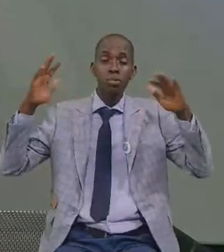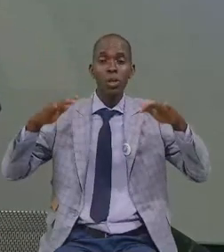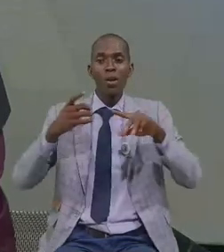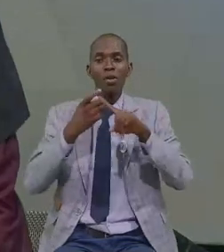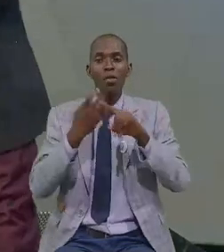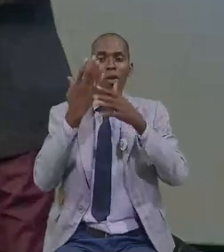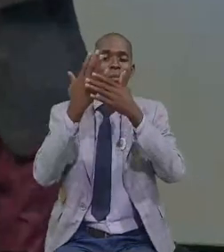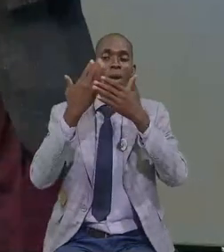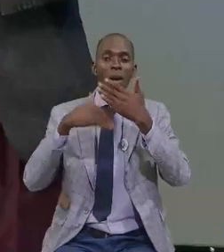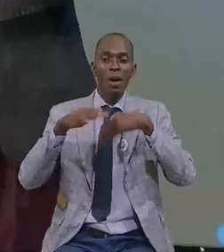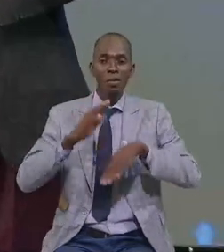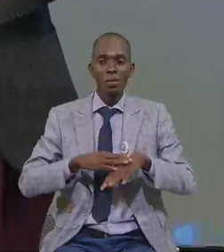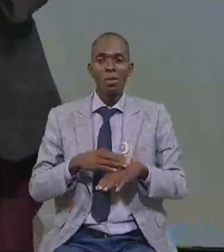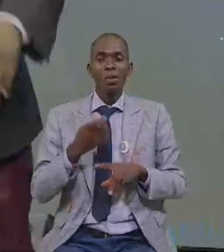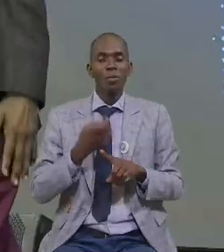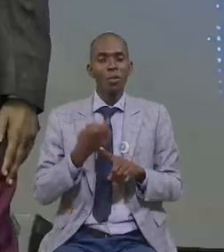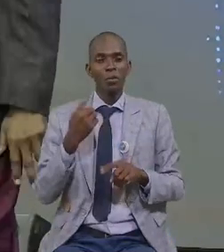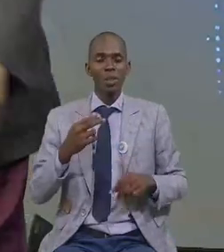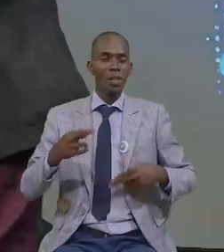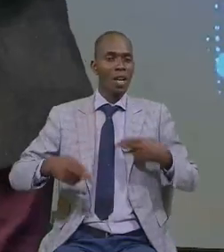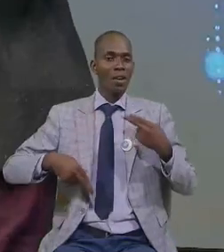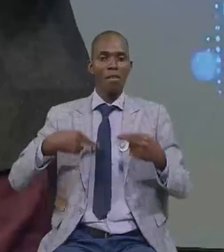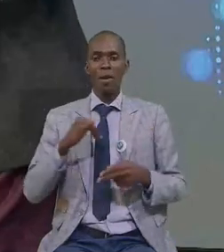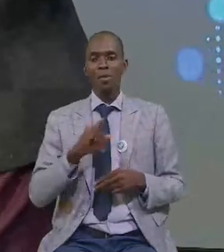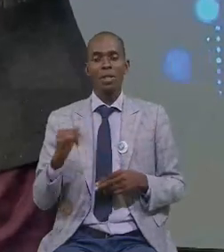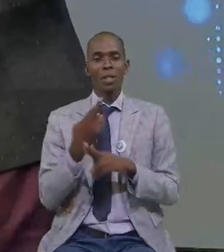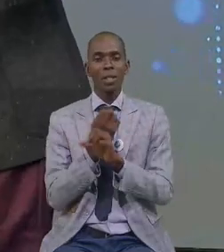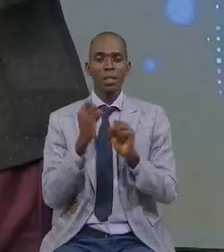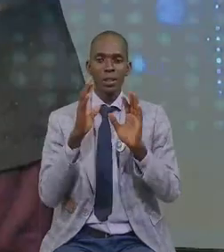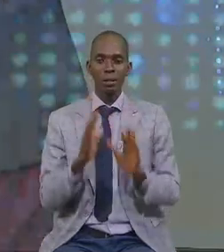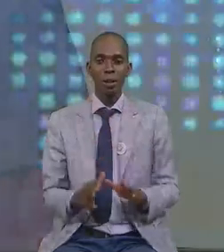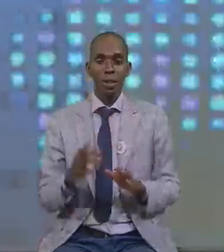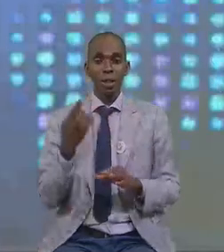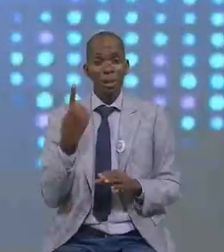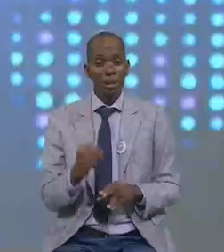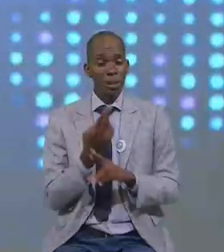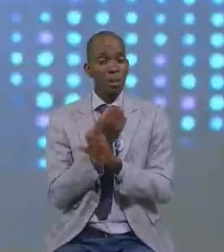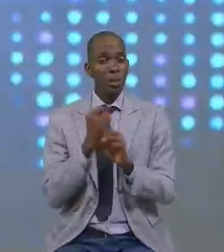du Rédempteur vivifiant. Le Rédempteur,